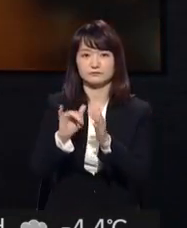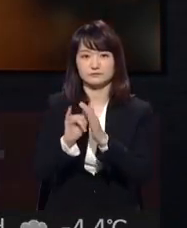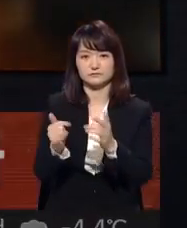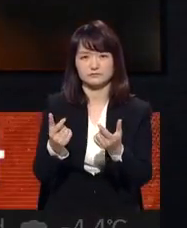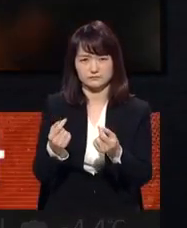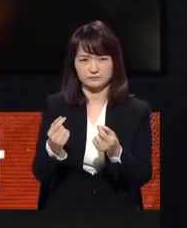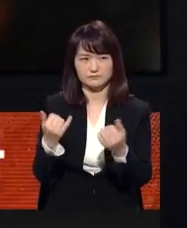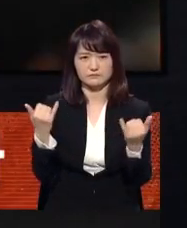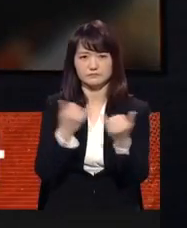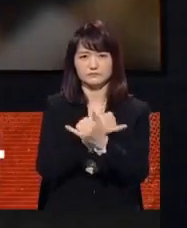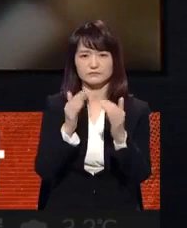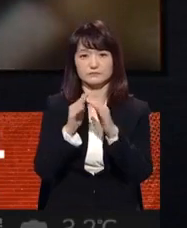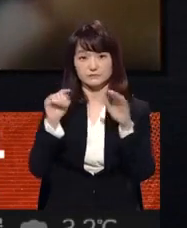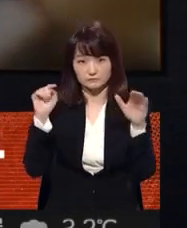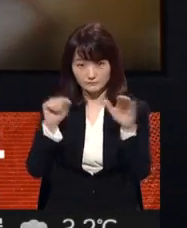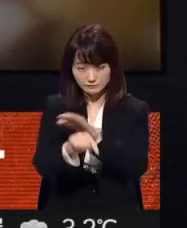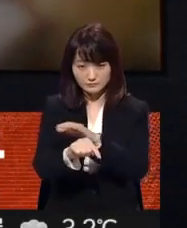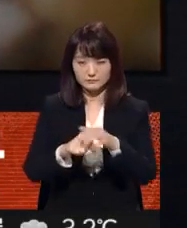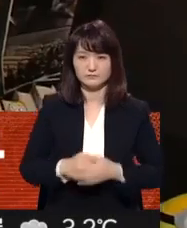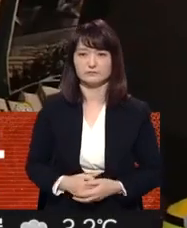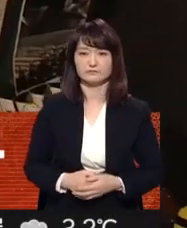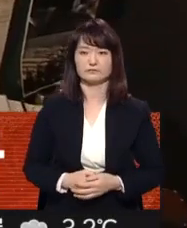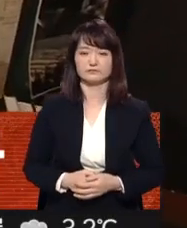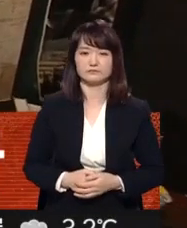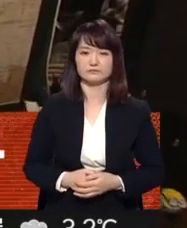가족처럼 친척집을 찾았습니다